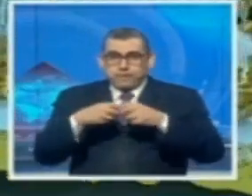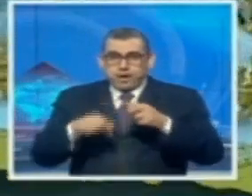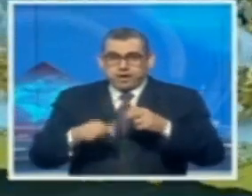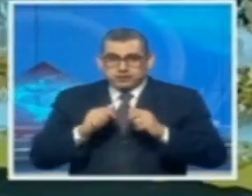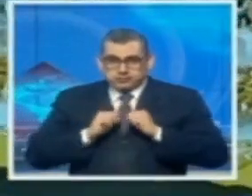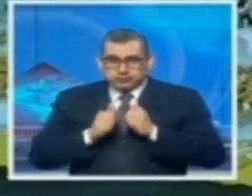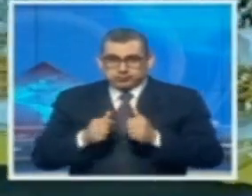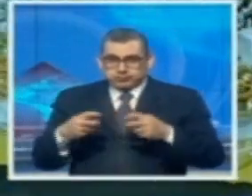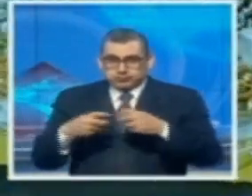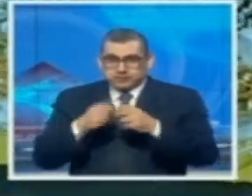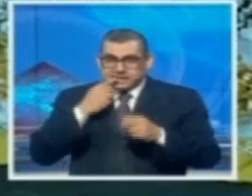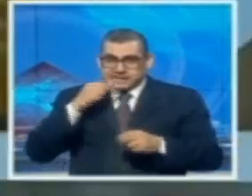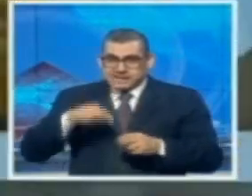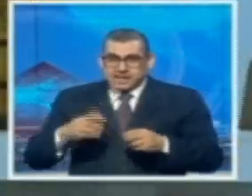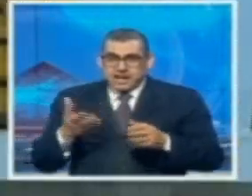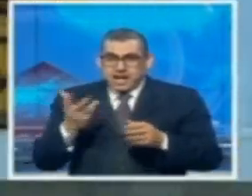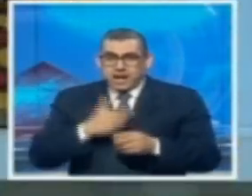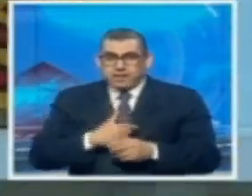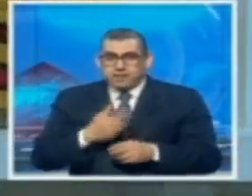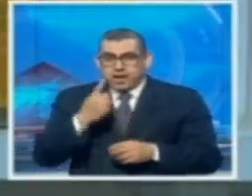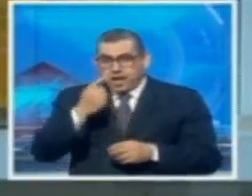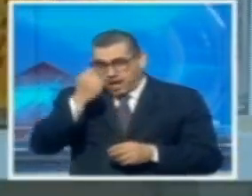تراثنا هذا العام نحو